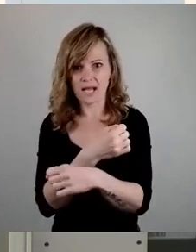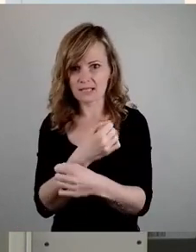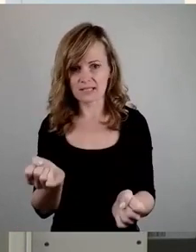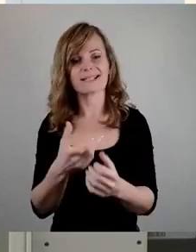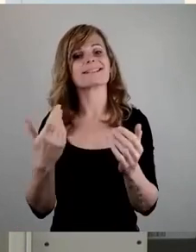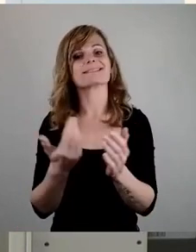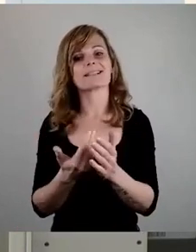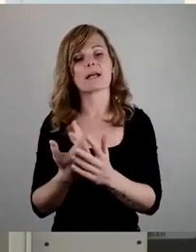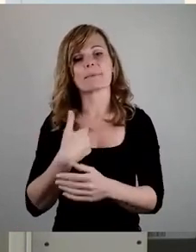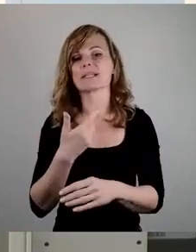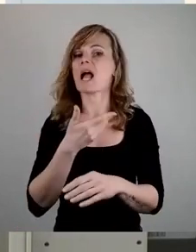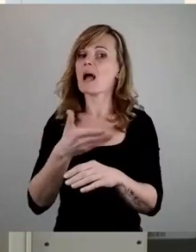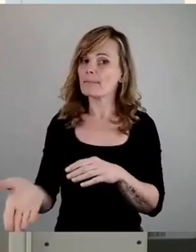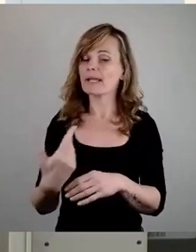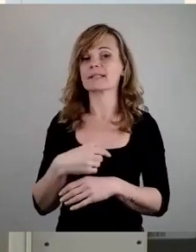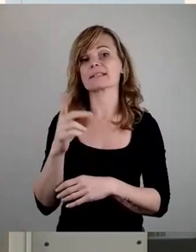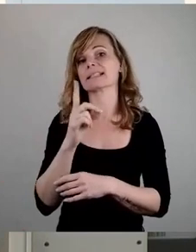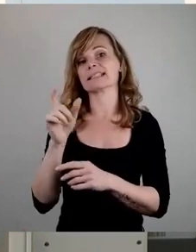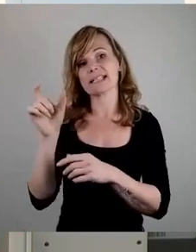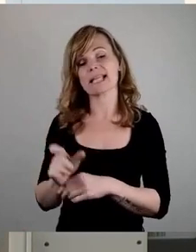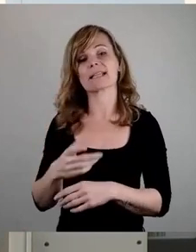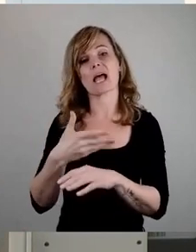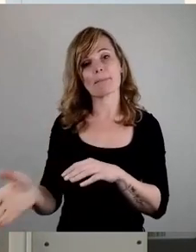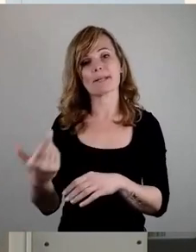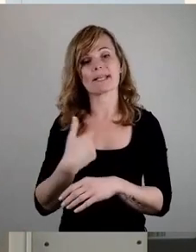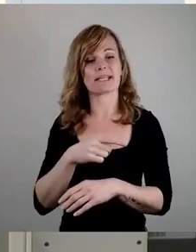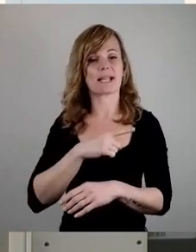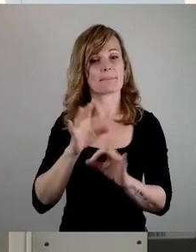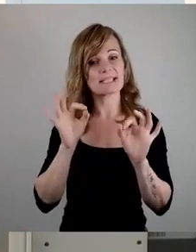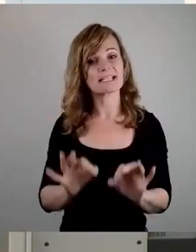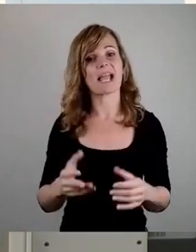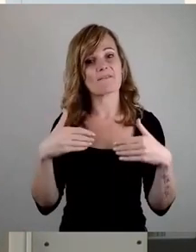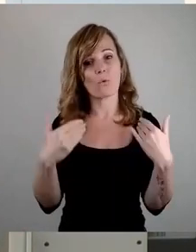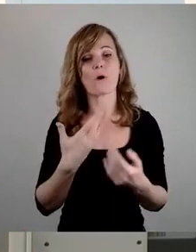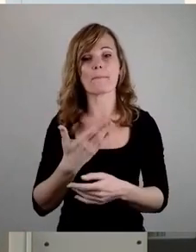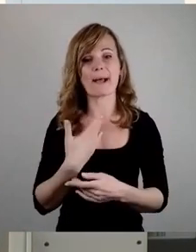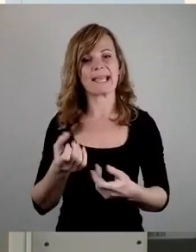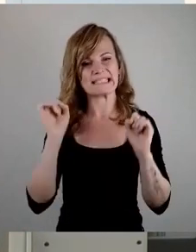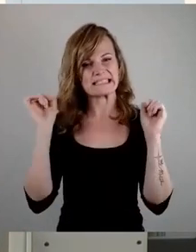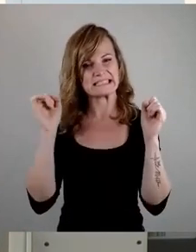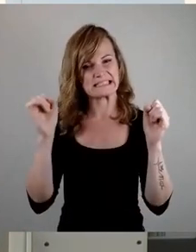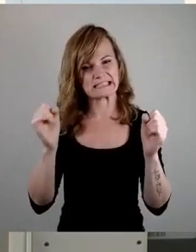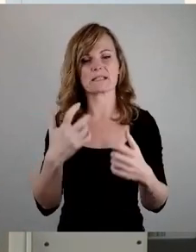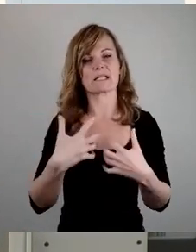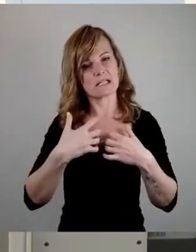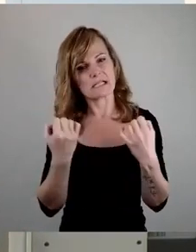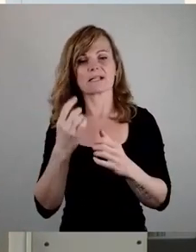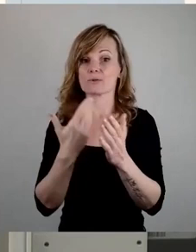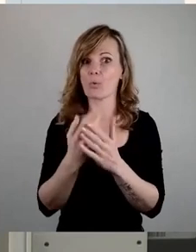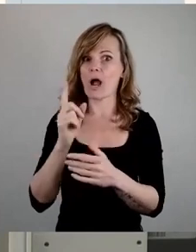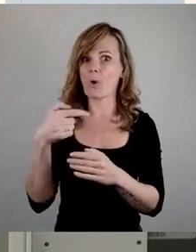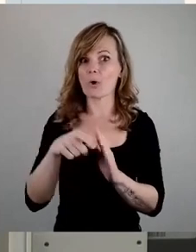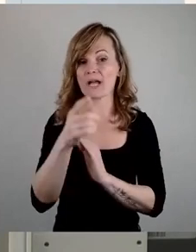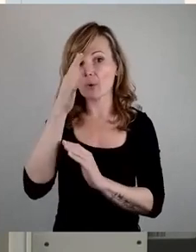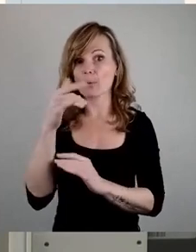das ablehnen, die Dissidenten werden das ablehnen. Ich bin sehr froh, dass mein energisches Rumwüten auch dazu geführt hat, dass die Grünen das jetzt